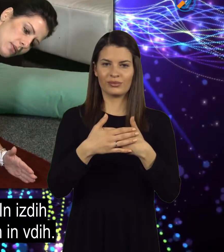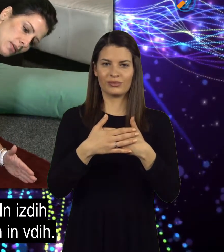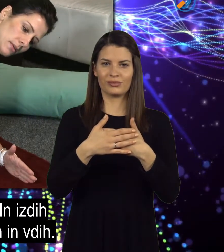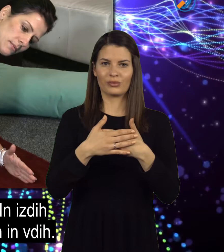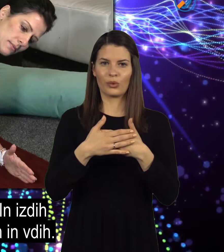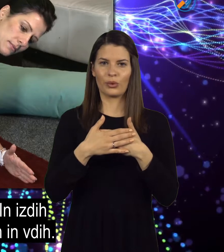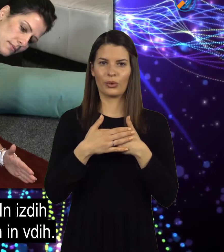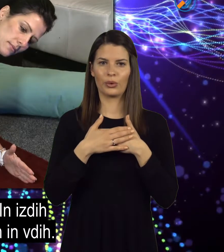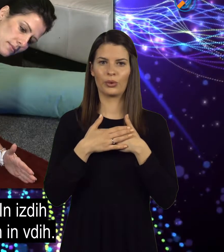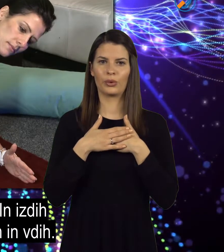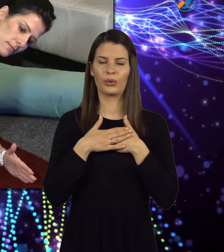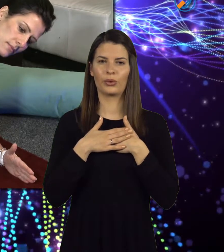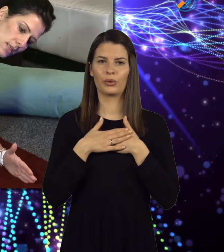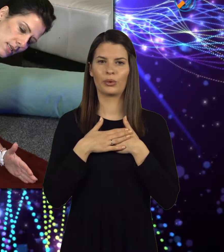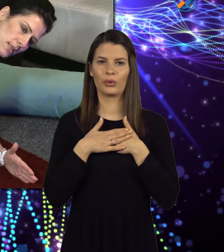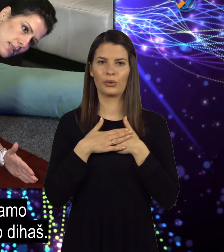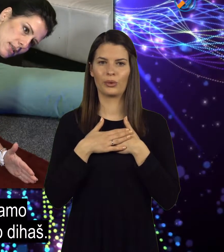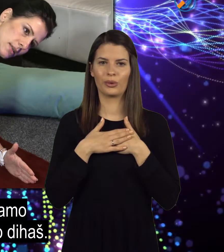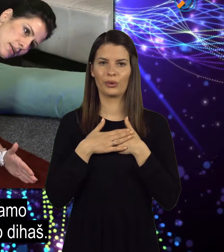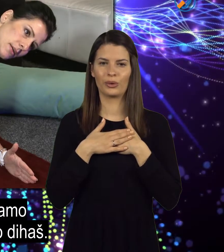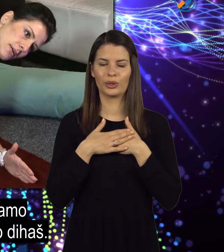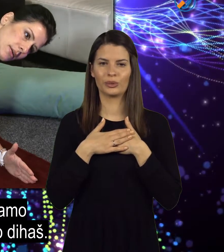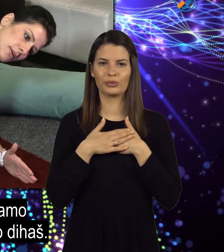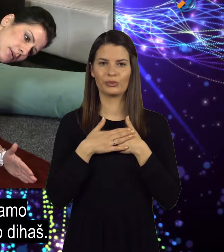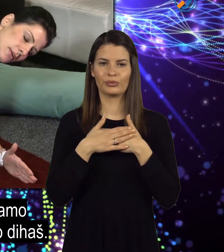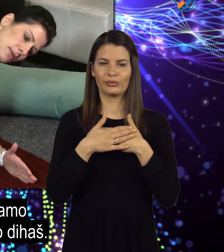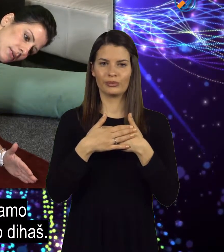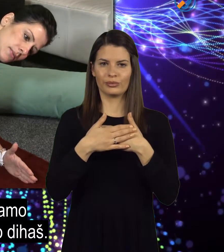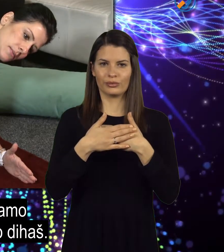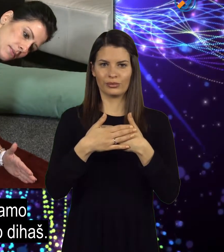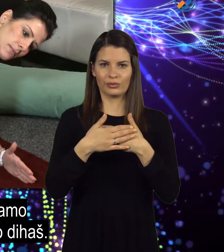In vdih. In izdih.